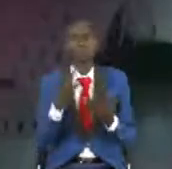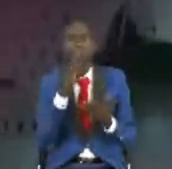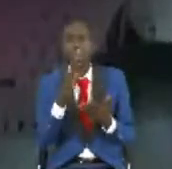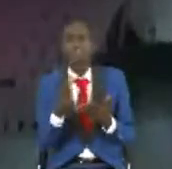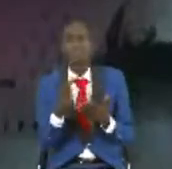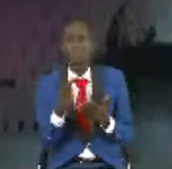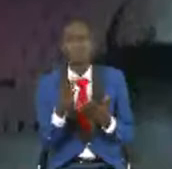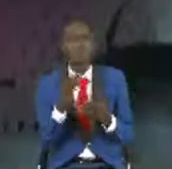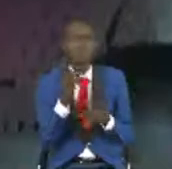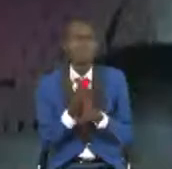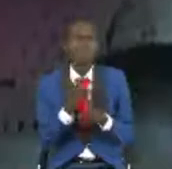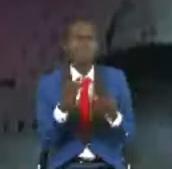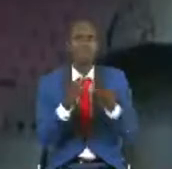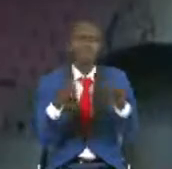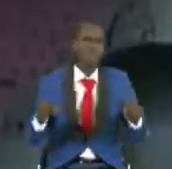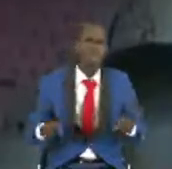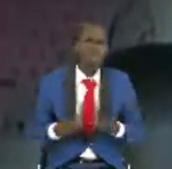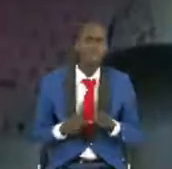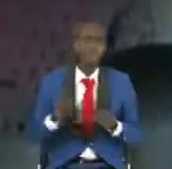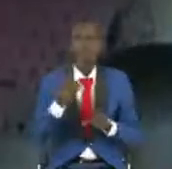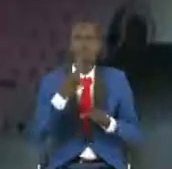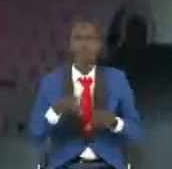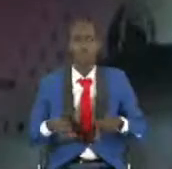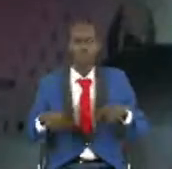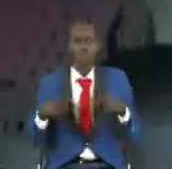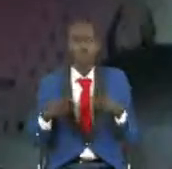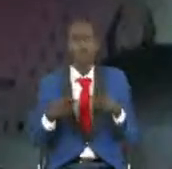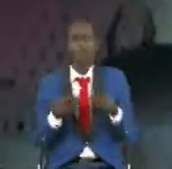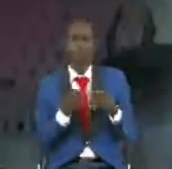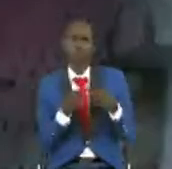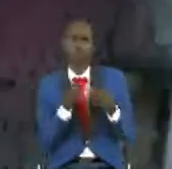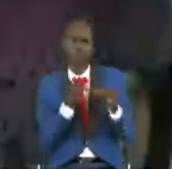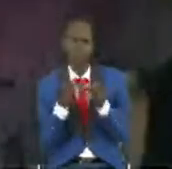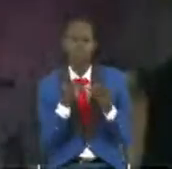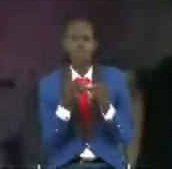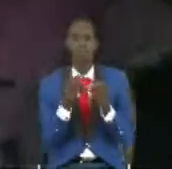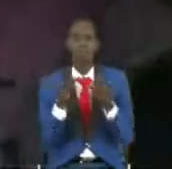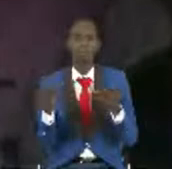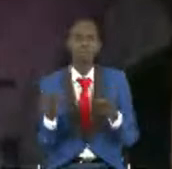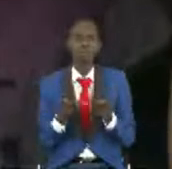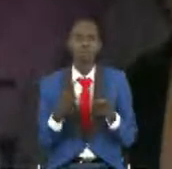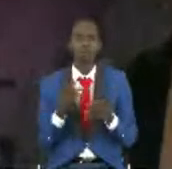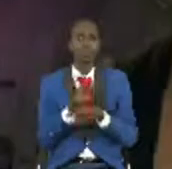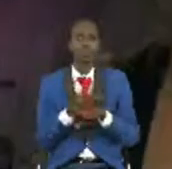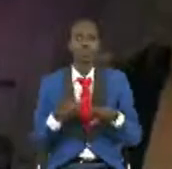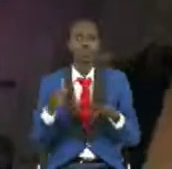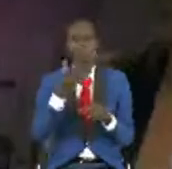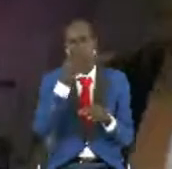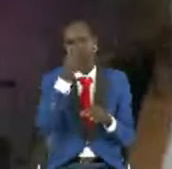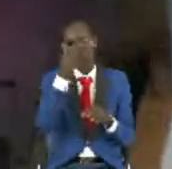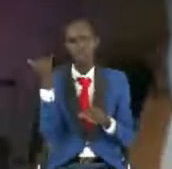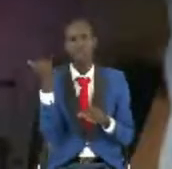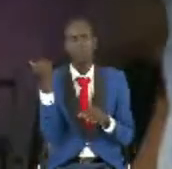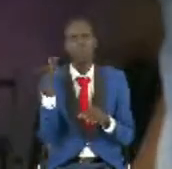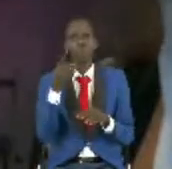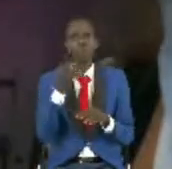Occupons-nous rapidement d'eux. Et vous qui êtes en ligne, il y a un lien qui s'affiche.